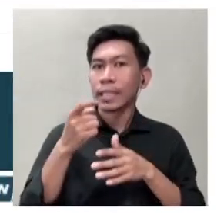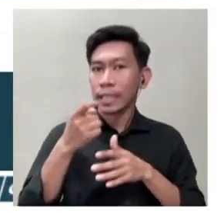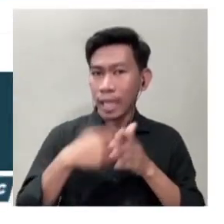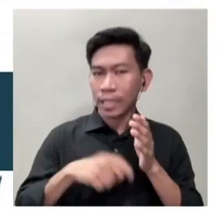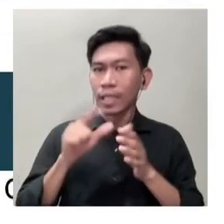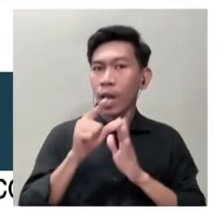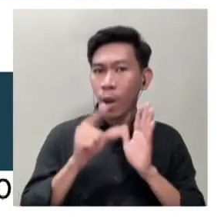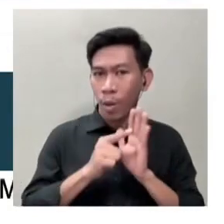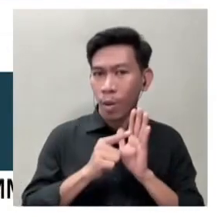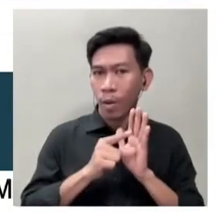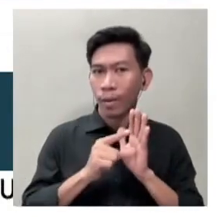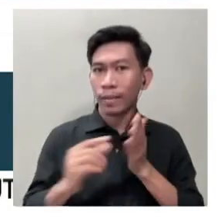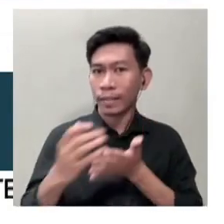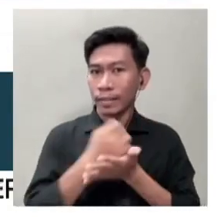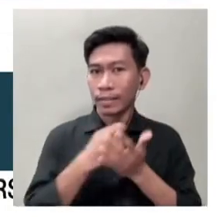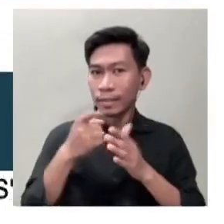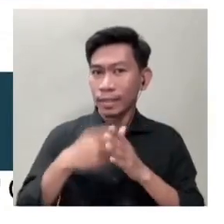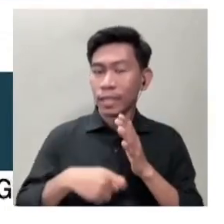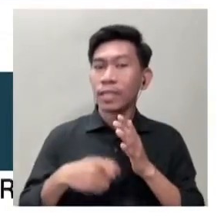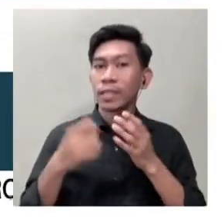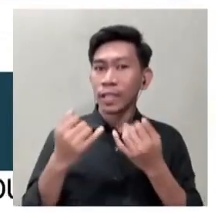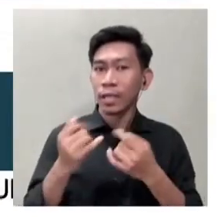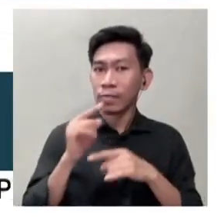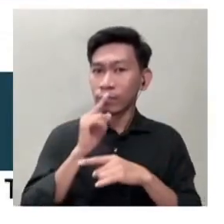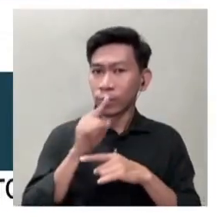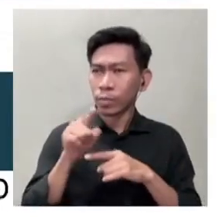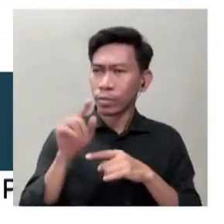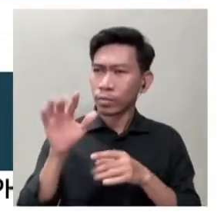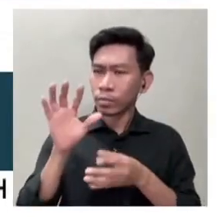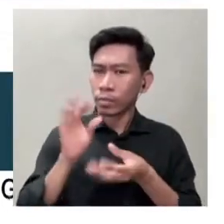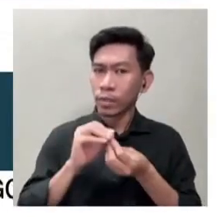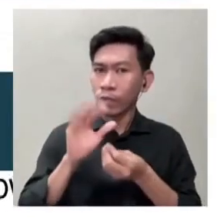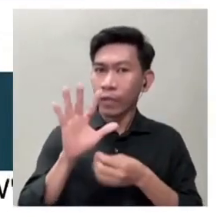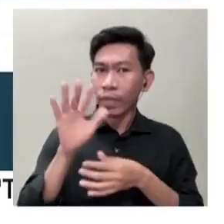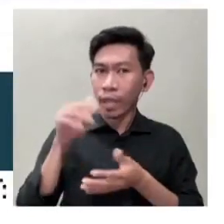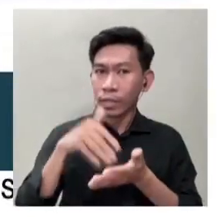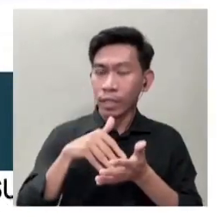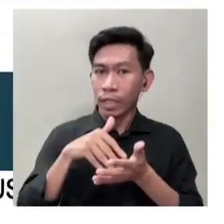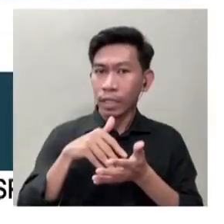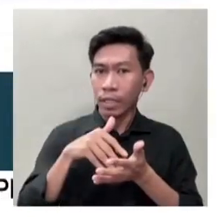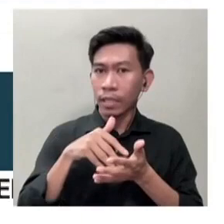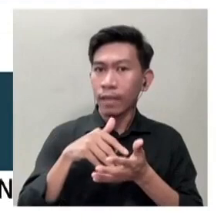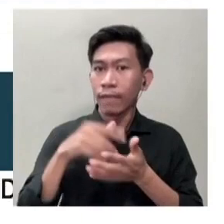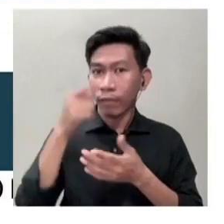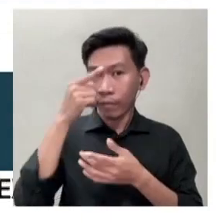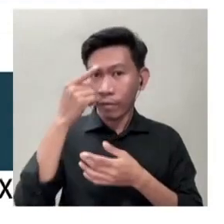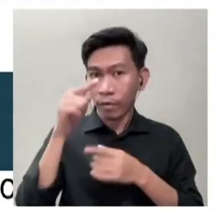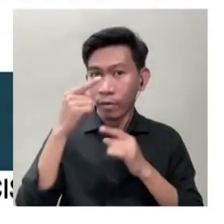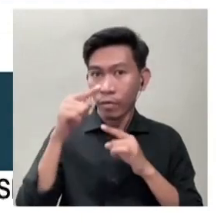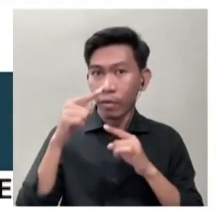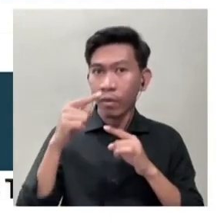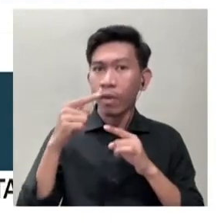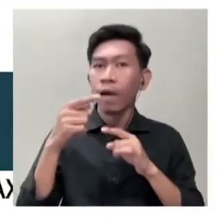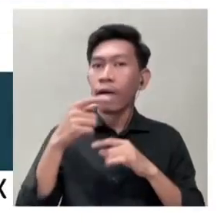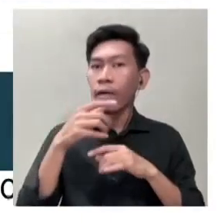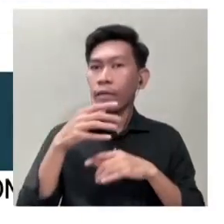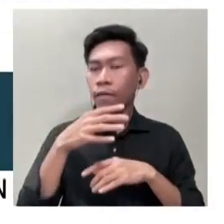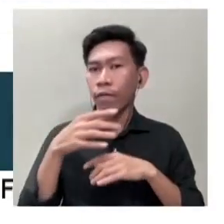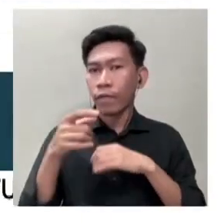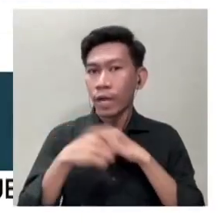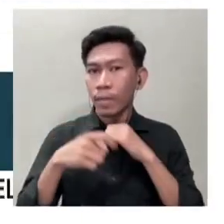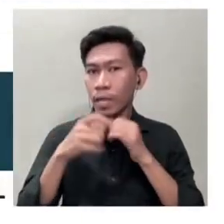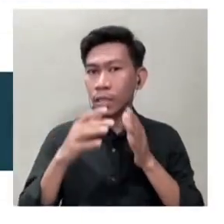So, this is 5,000 for farmers who plant 1 hectare and